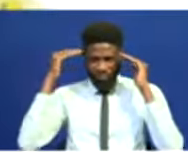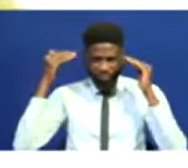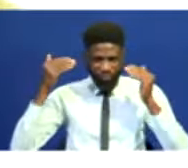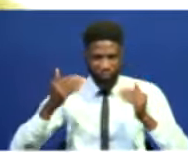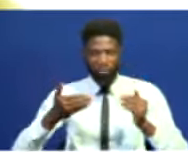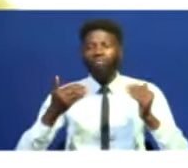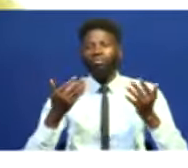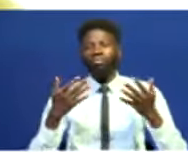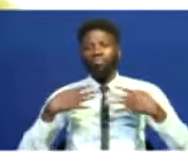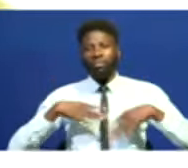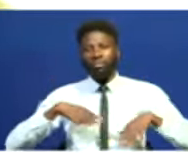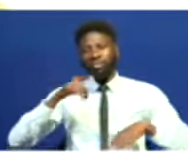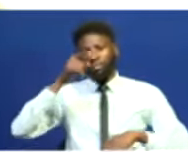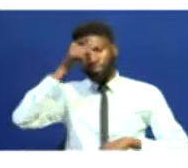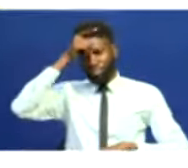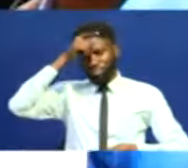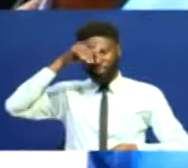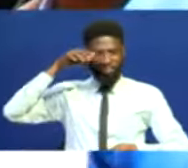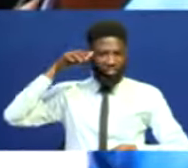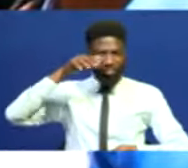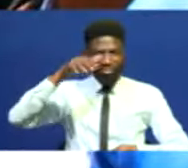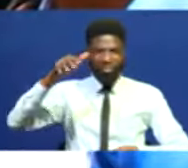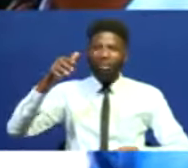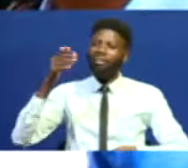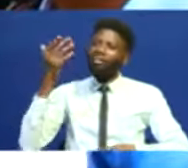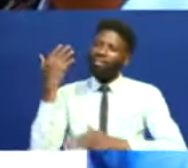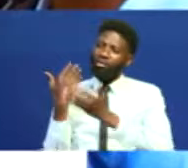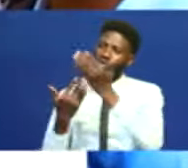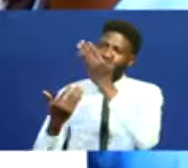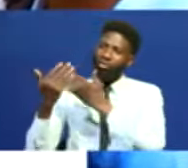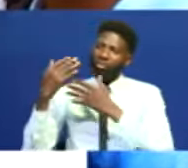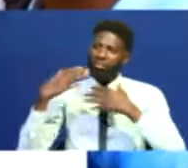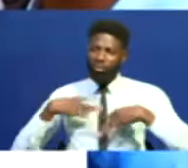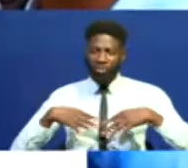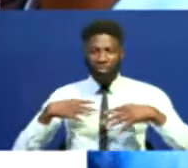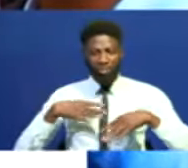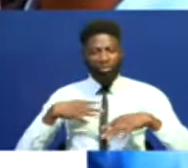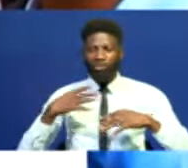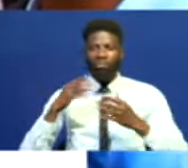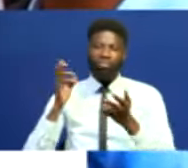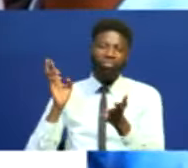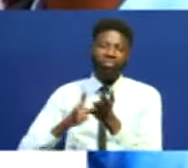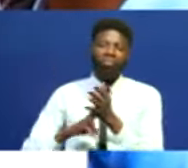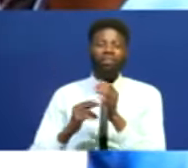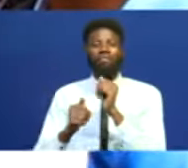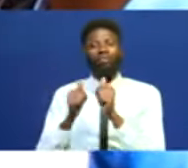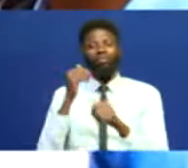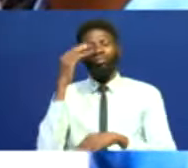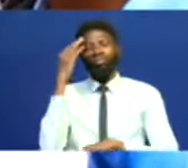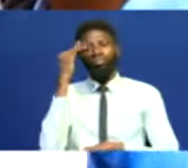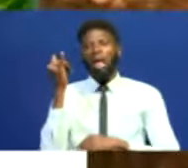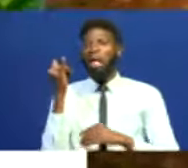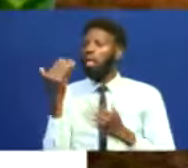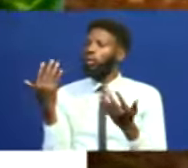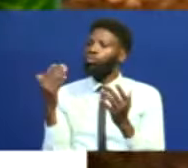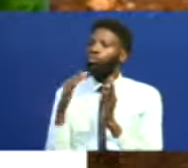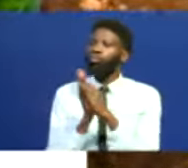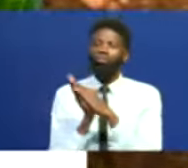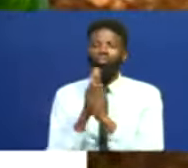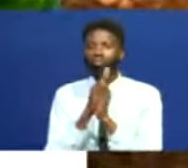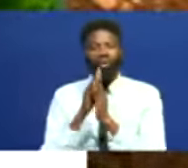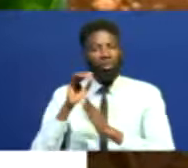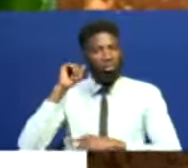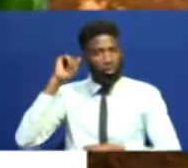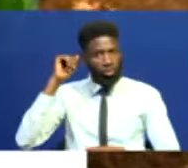Wale wetu walikataa kusajiliwa hapo awali kwa sababu ya maneno ya propaganda na porojo, walikosa mbolea ambayo iko subsidized na